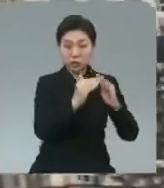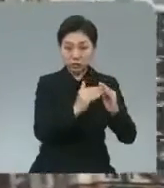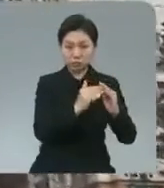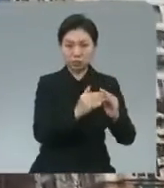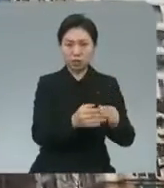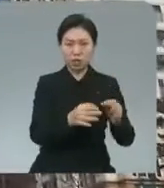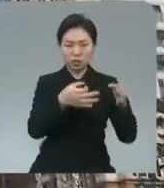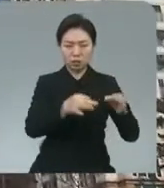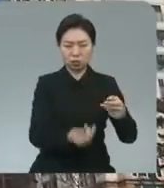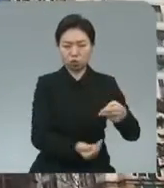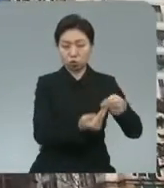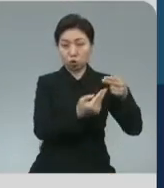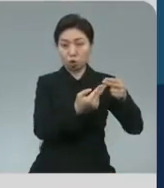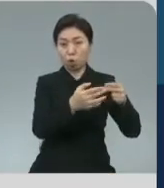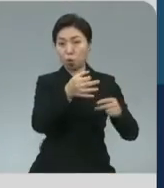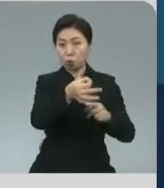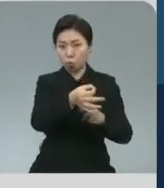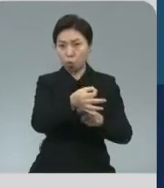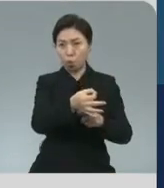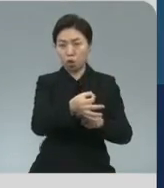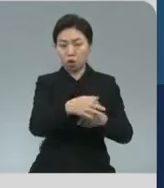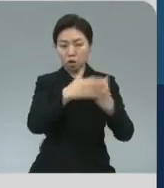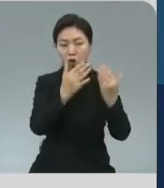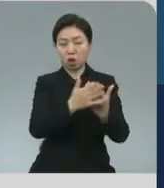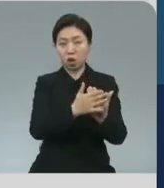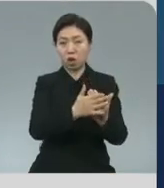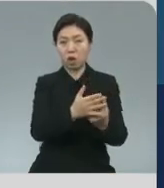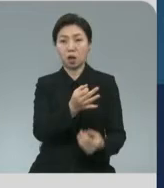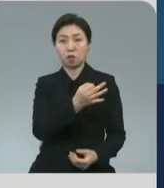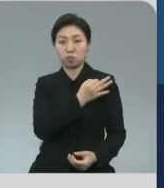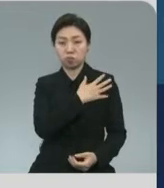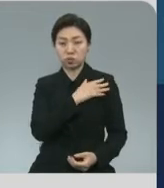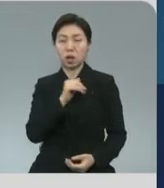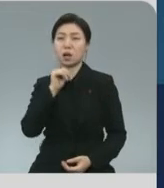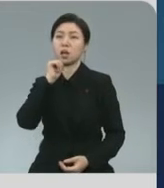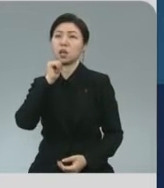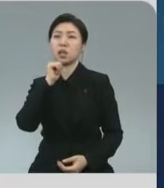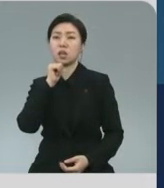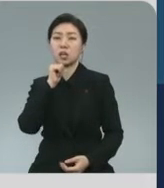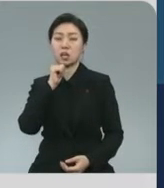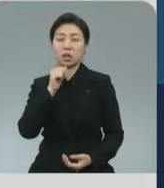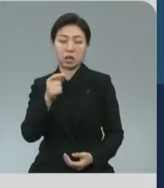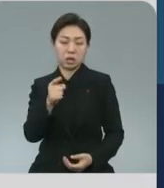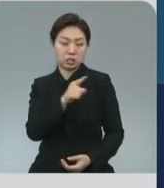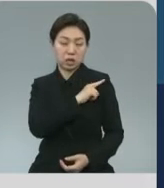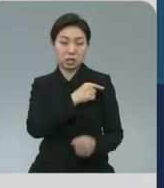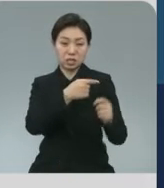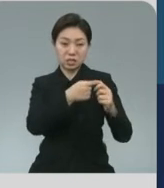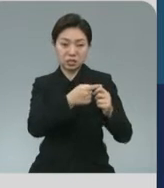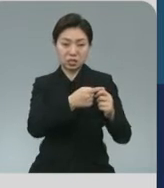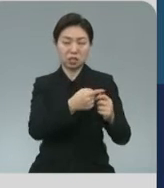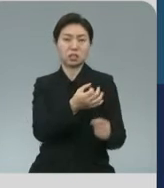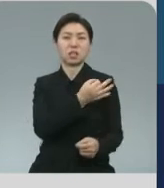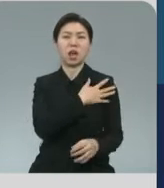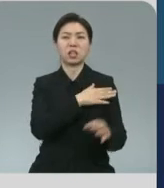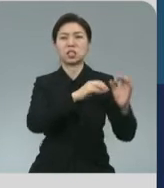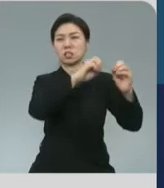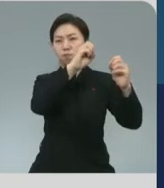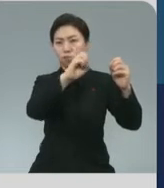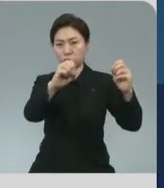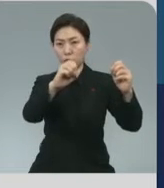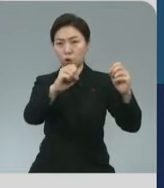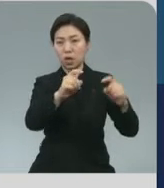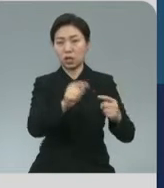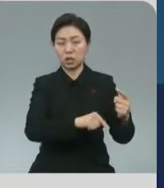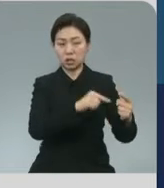贫富两极分化现象则更为严重，包括金融资产和住房等非金融资产在内，上游